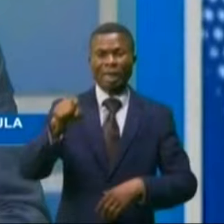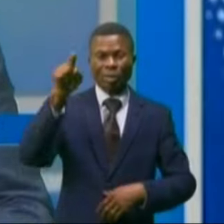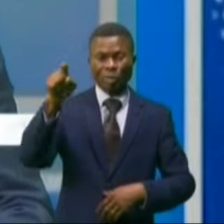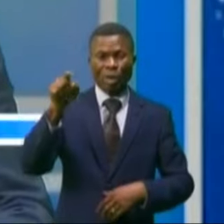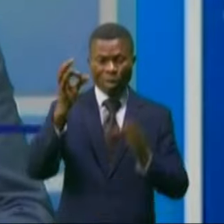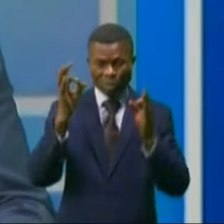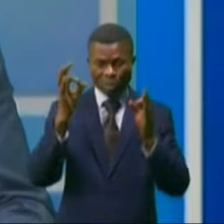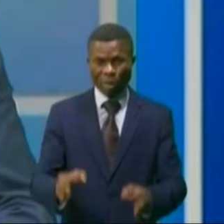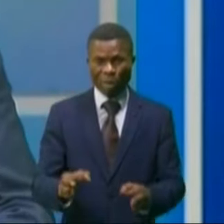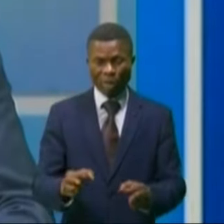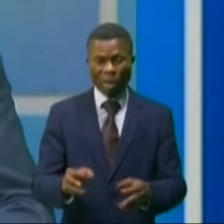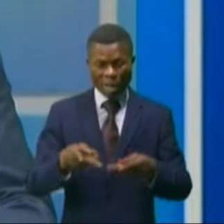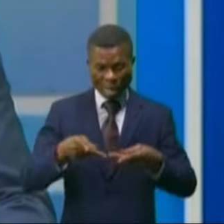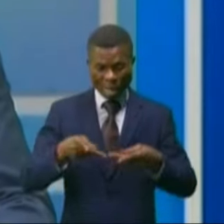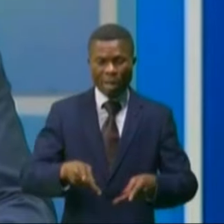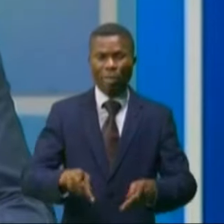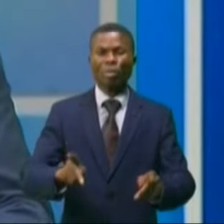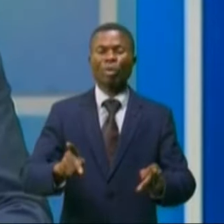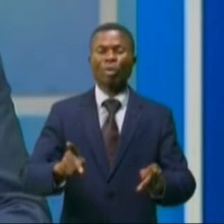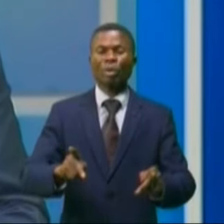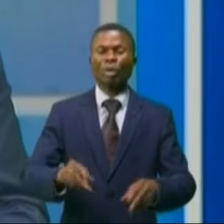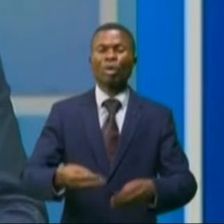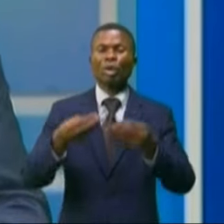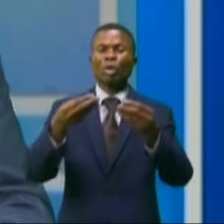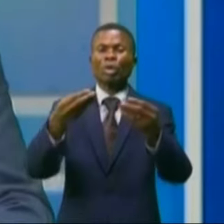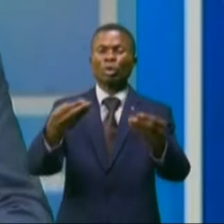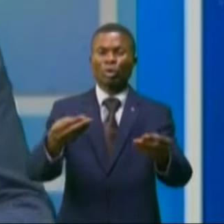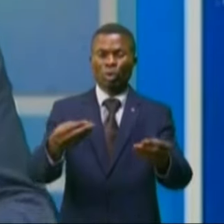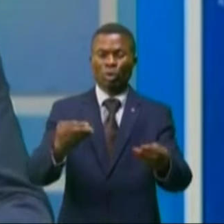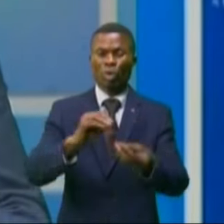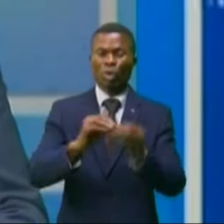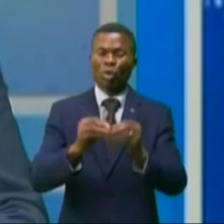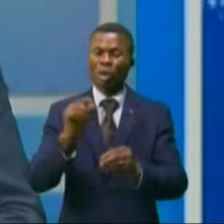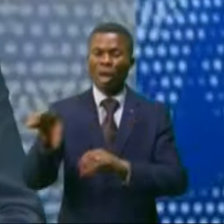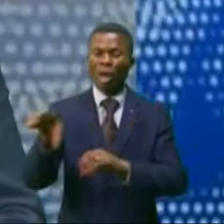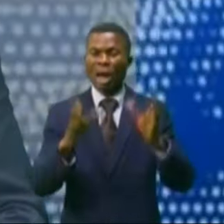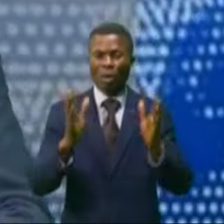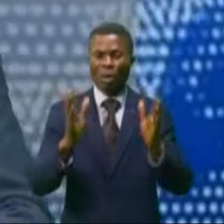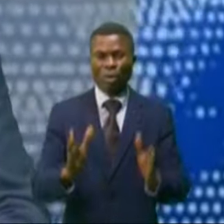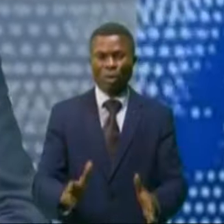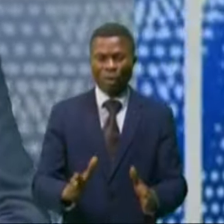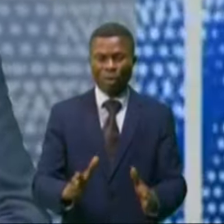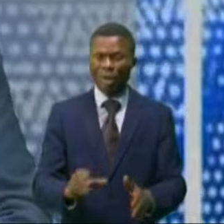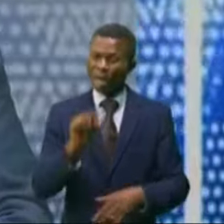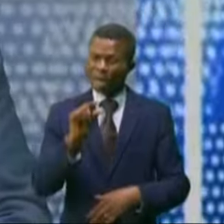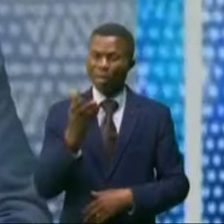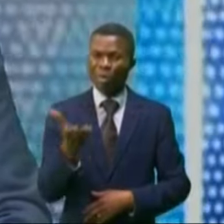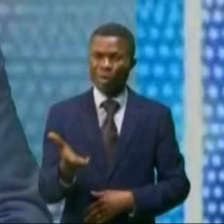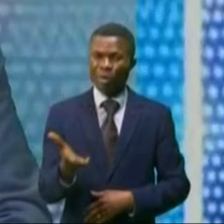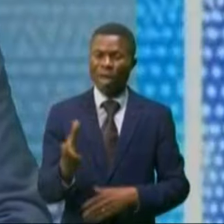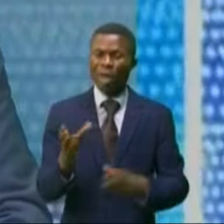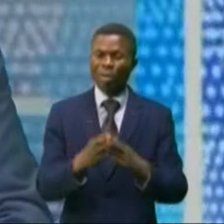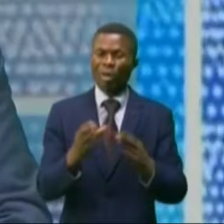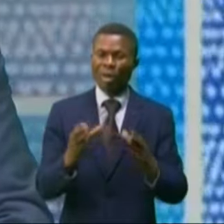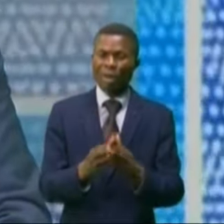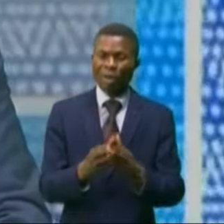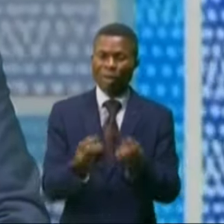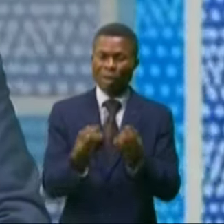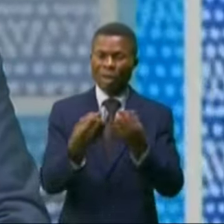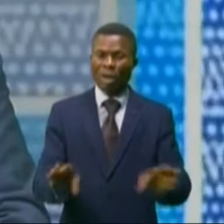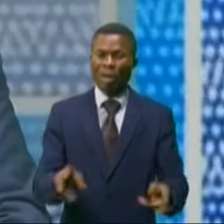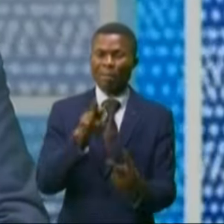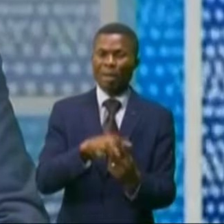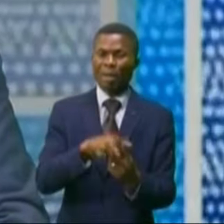une banque se permet de libérer juste ces minimums-là ou les actionnaires n'apportent que ces minimums-là, avec le perte